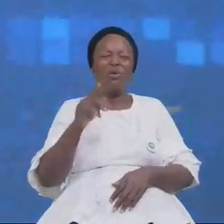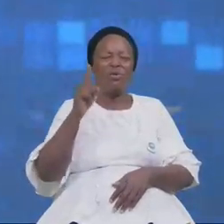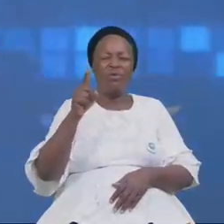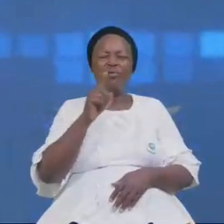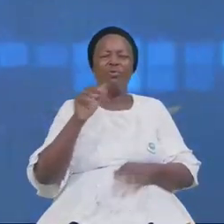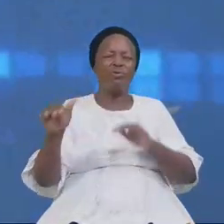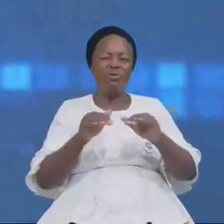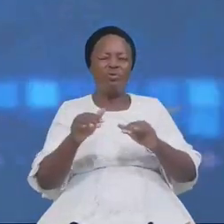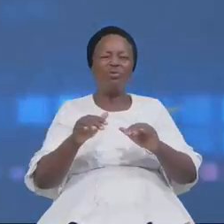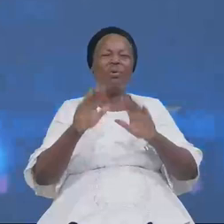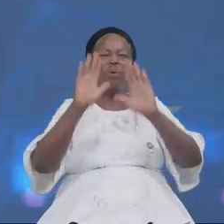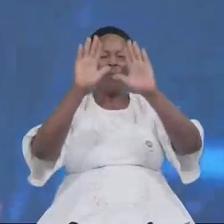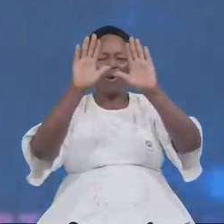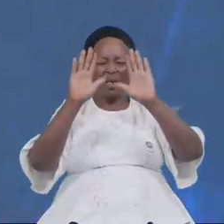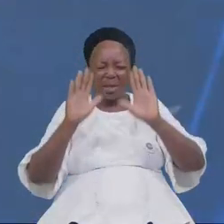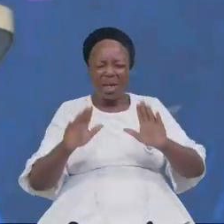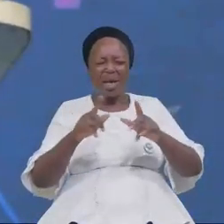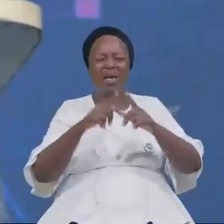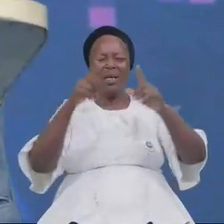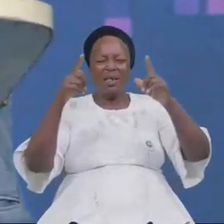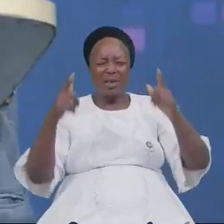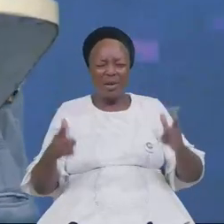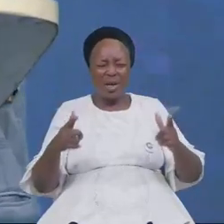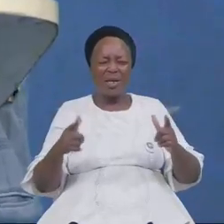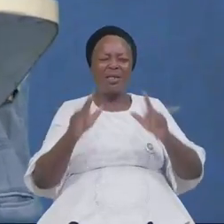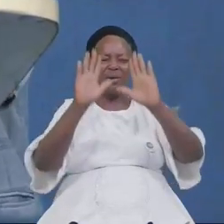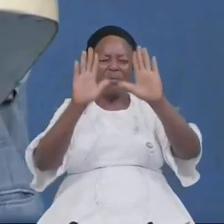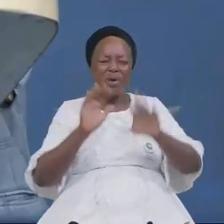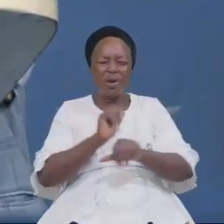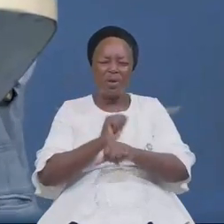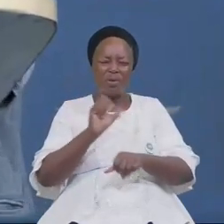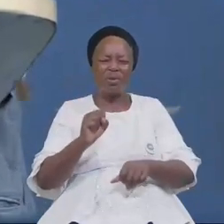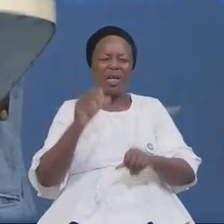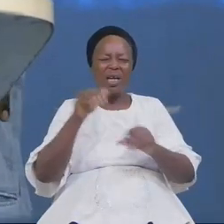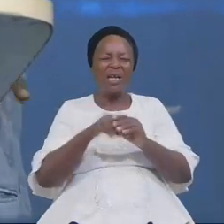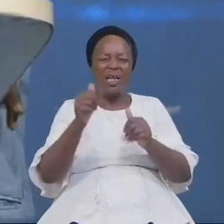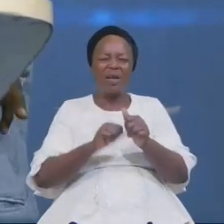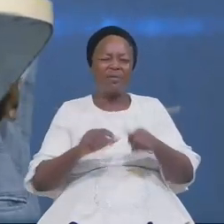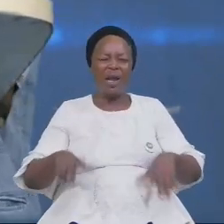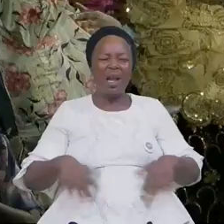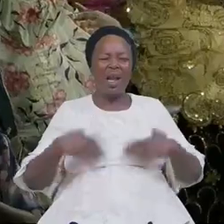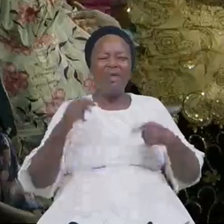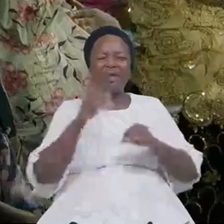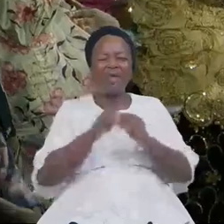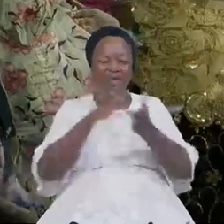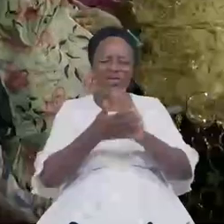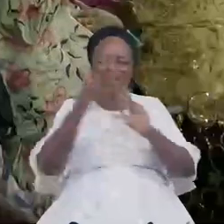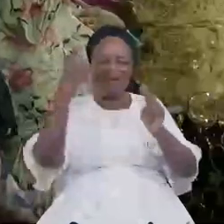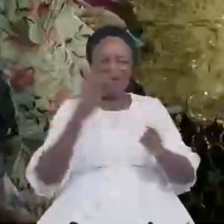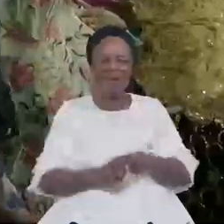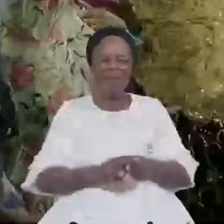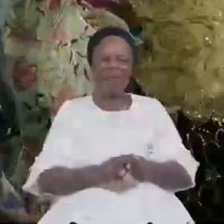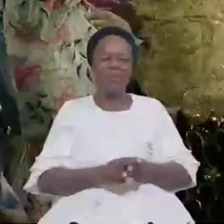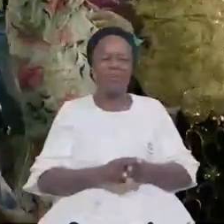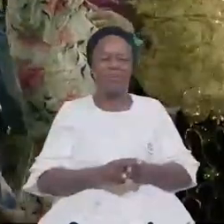merveilleux. Tu fais des choses merveilleuses, des choses miraculeuses dans chaque vie au nom de Jésus-Christ.